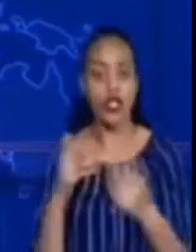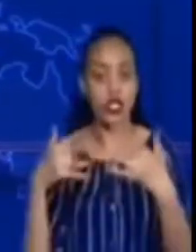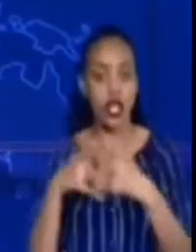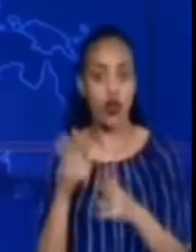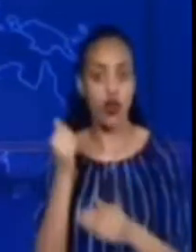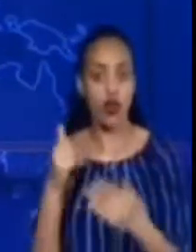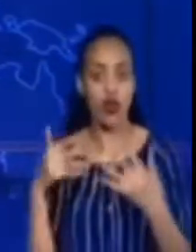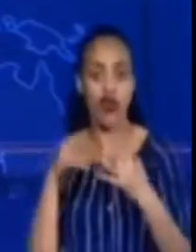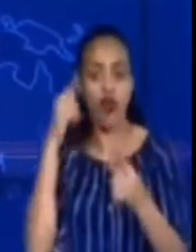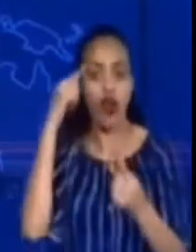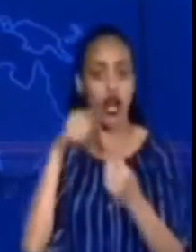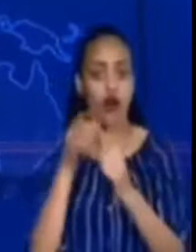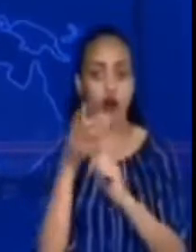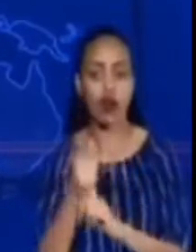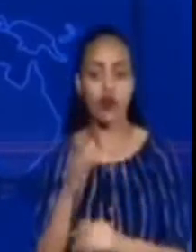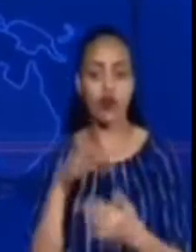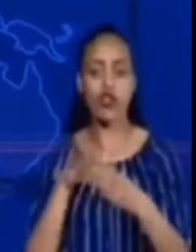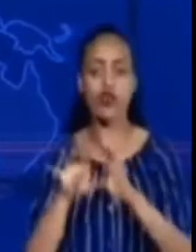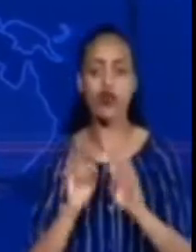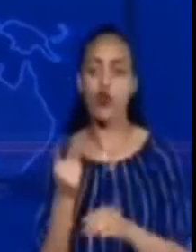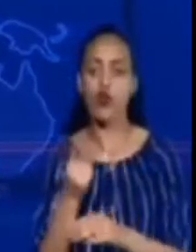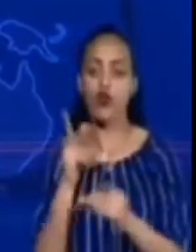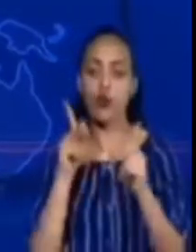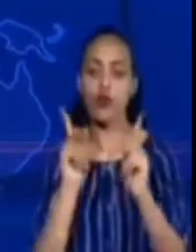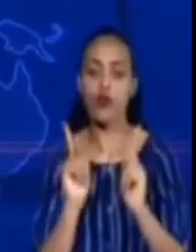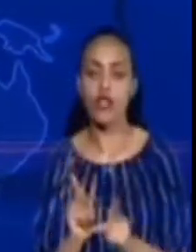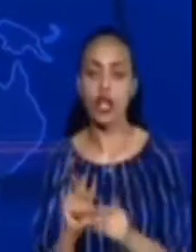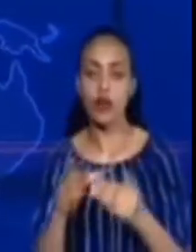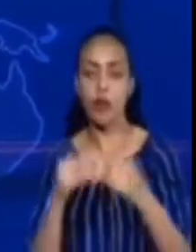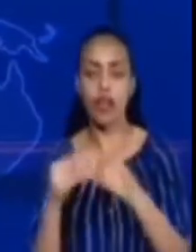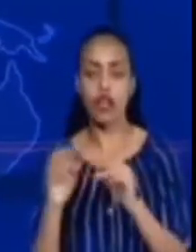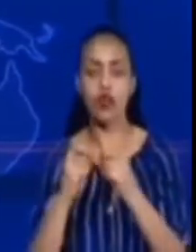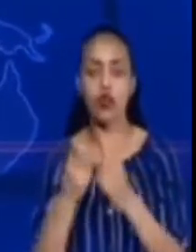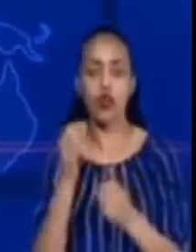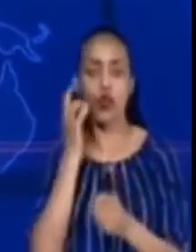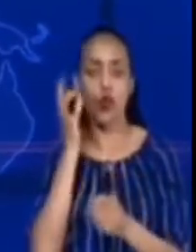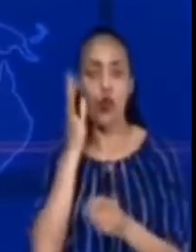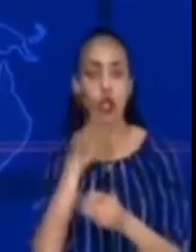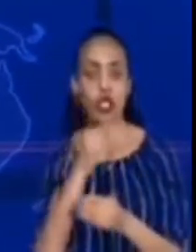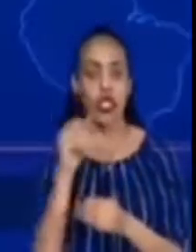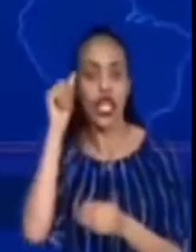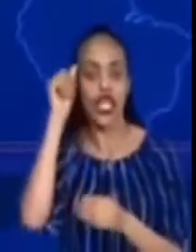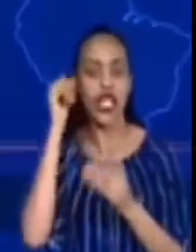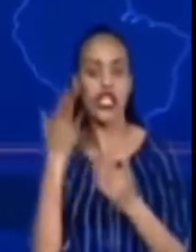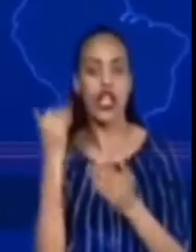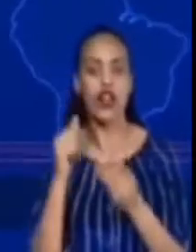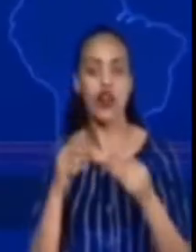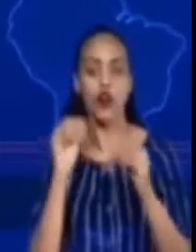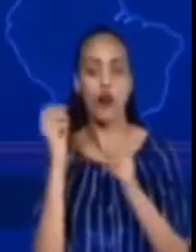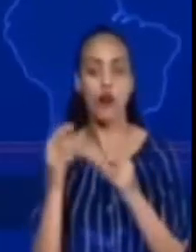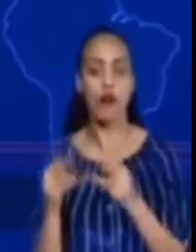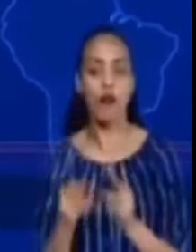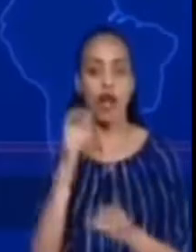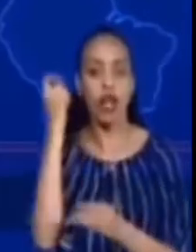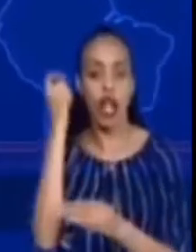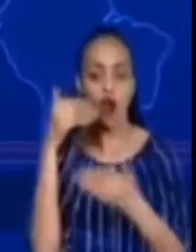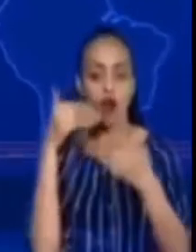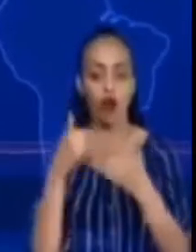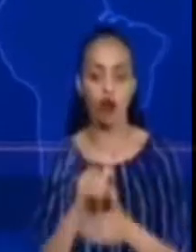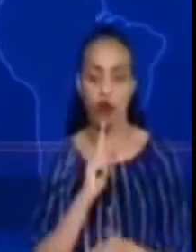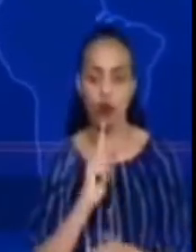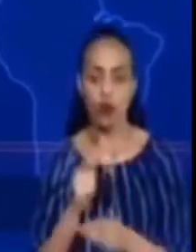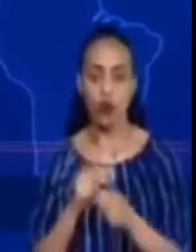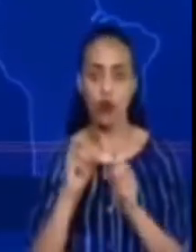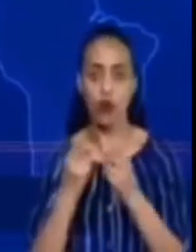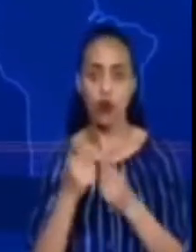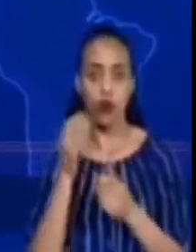ከንጉሥ ሰለሞን ጸንሳ ታቦት ተሰርቆ እሷ መጣ ልጁ አይዶ ታቦት ሰርቆ መጡ ጽዮን